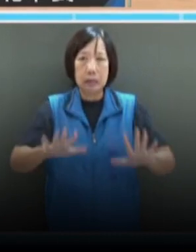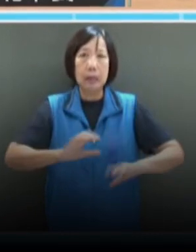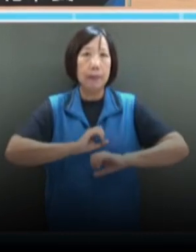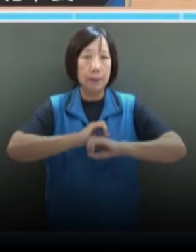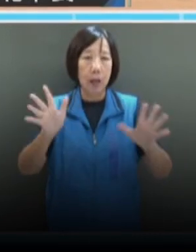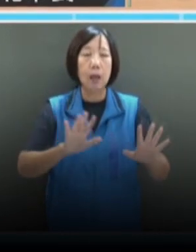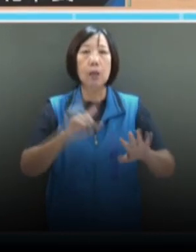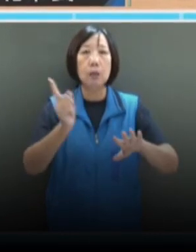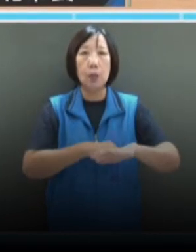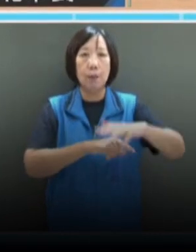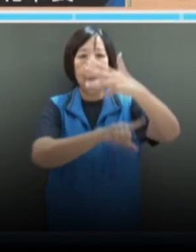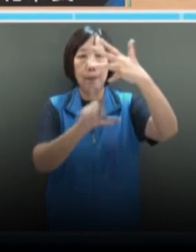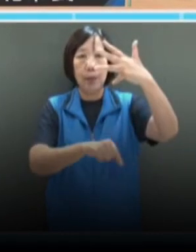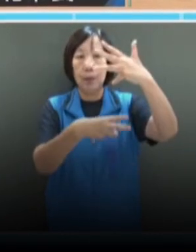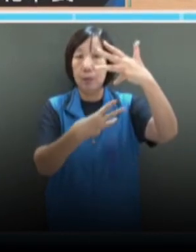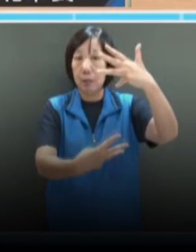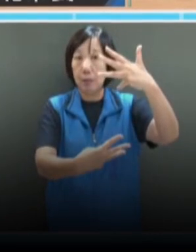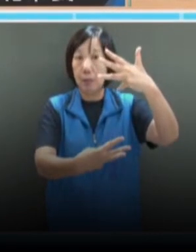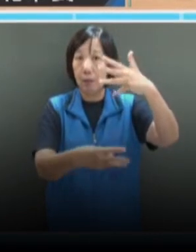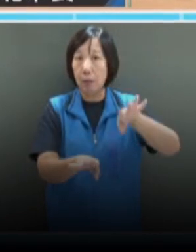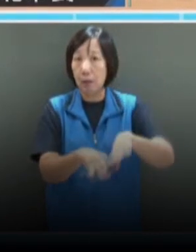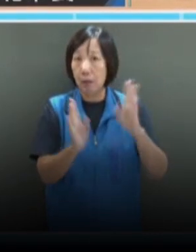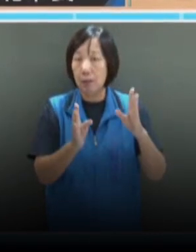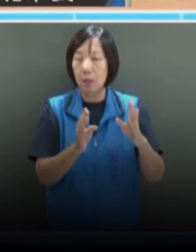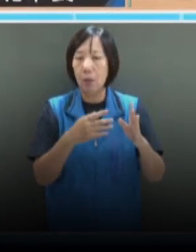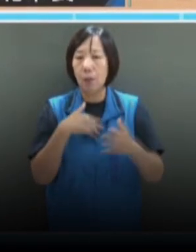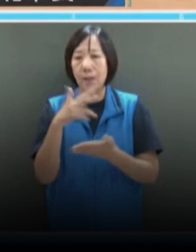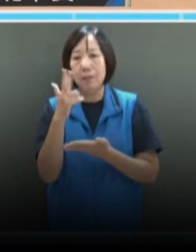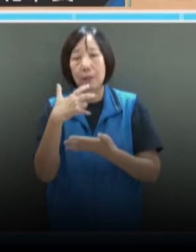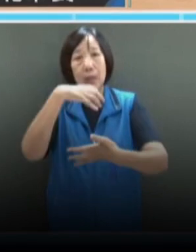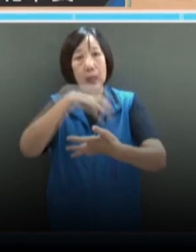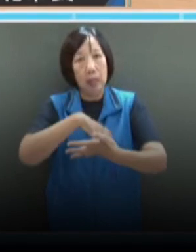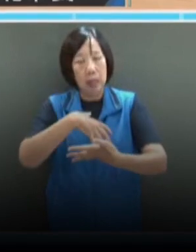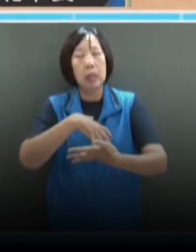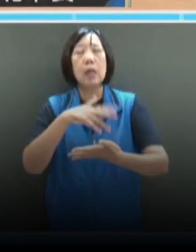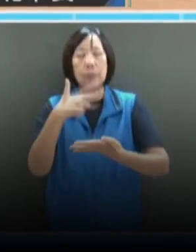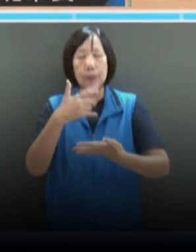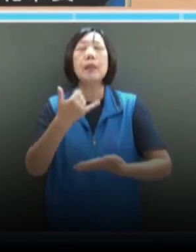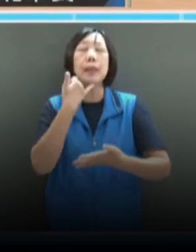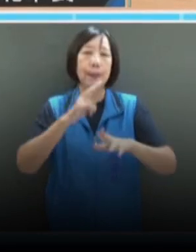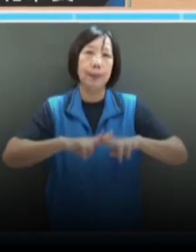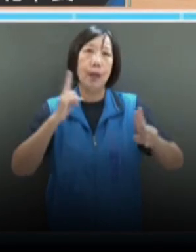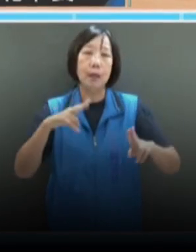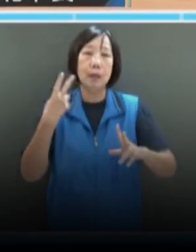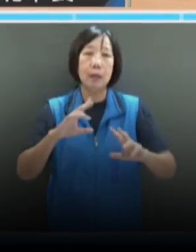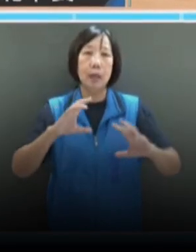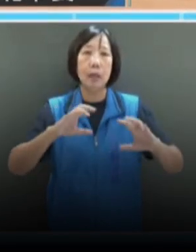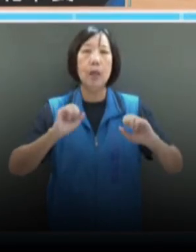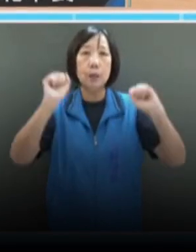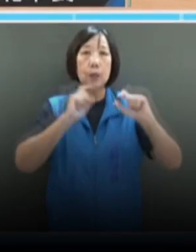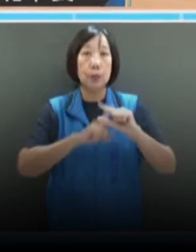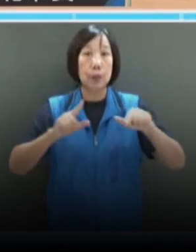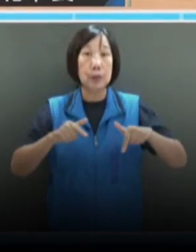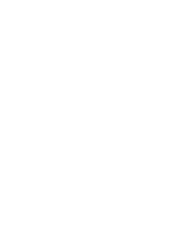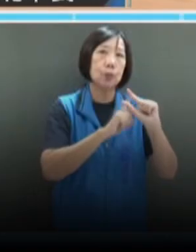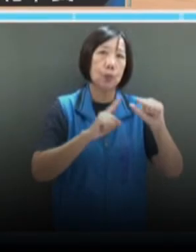从8月3号起，我们的餐饮内用开放，我们的国民运动中心新北市